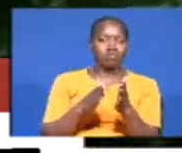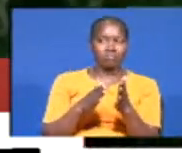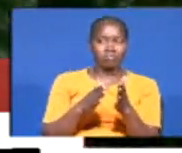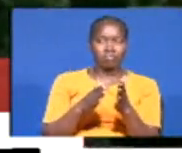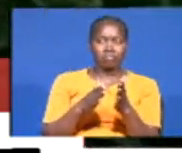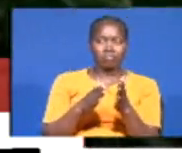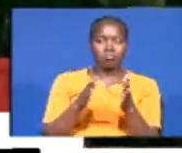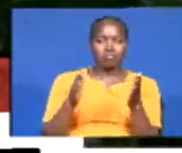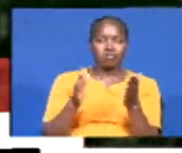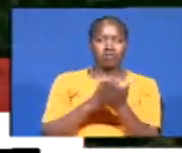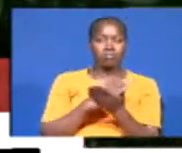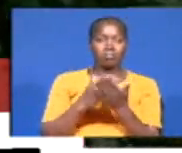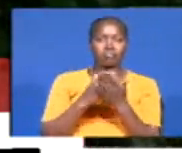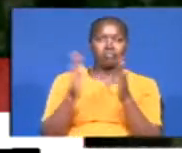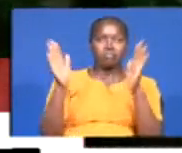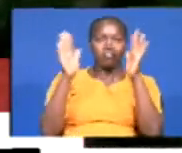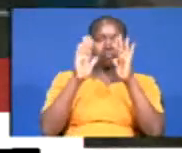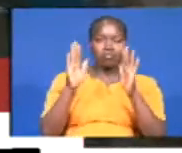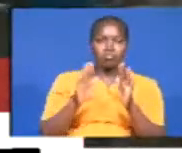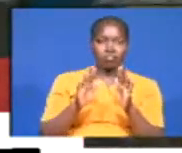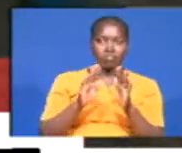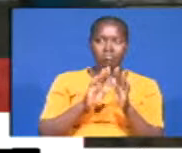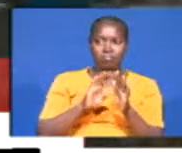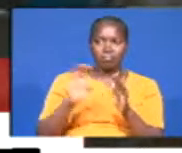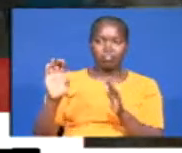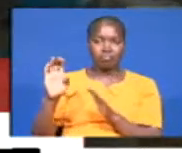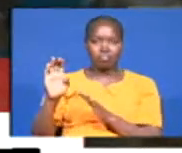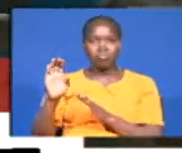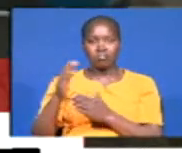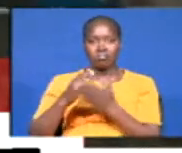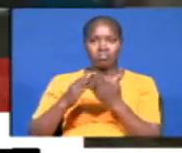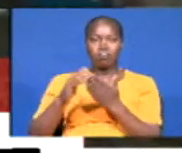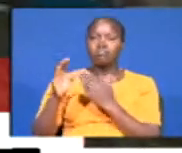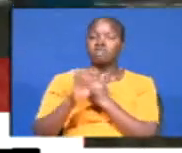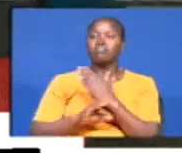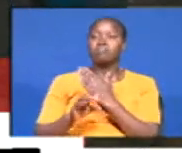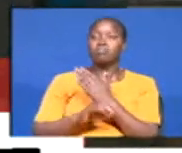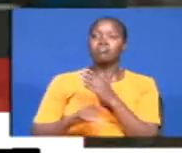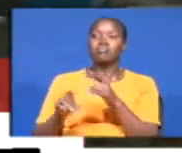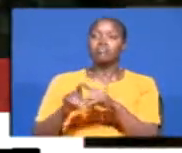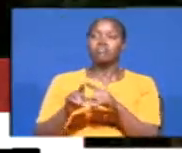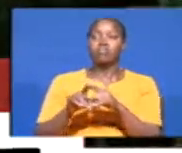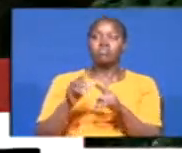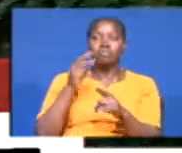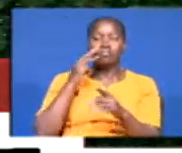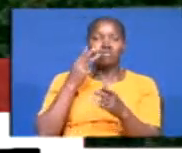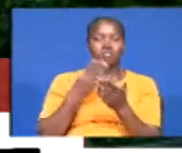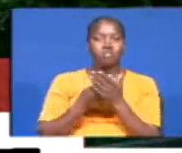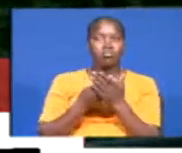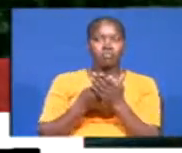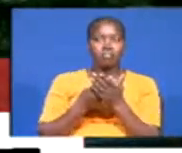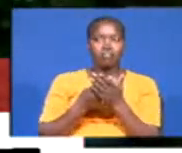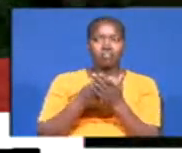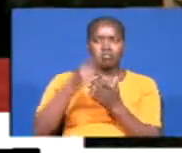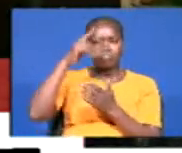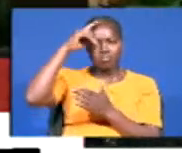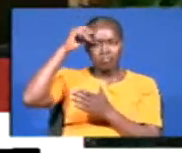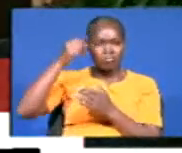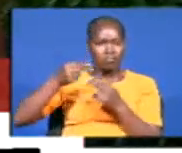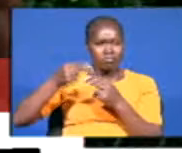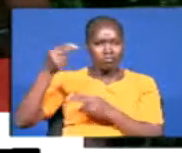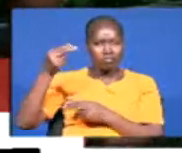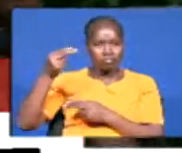nchini, anayesimamia mashariki ya nchi, amesema msimu huo pia utashuhudia viwango vya joto vya juu ya